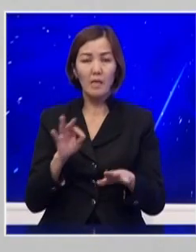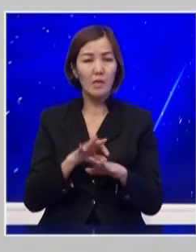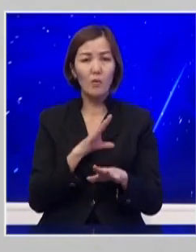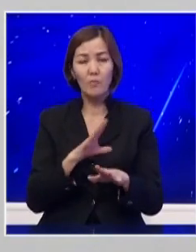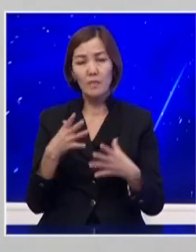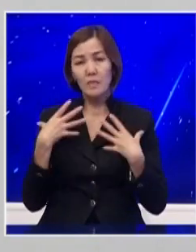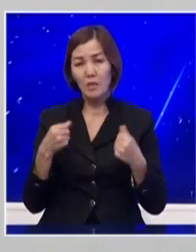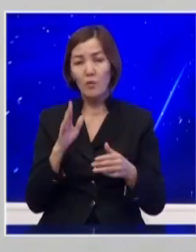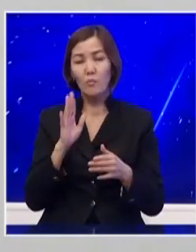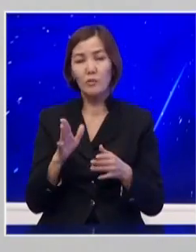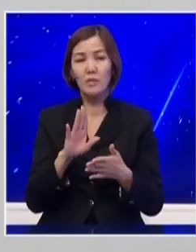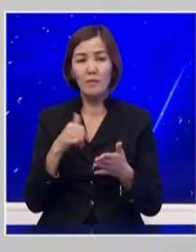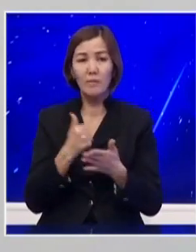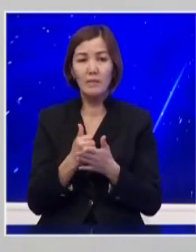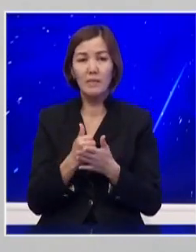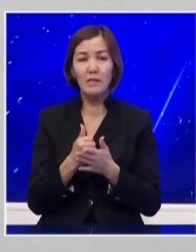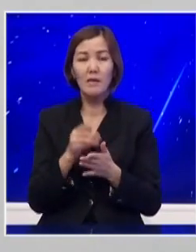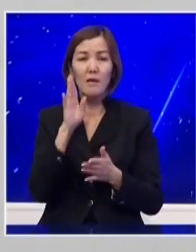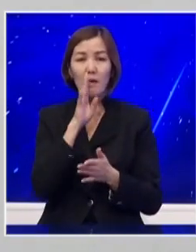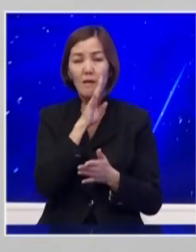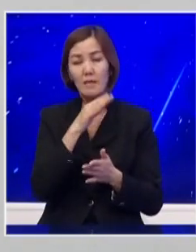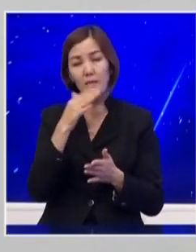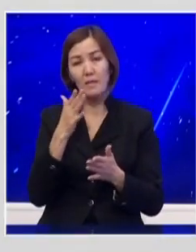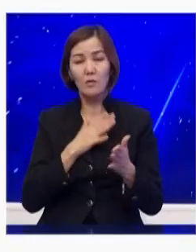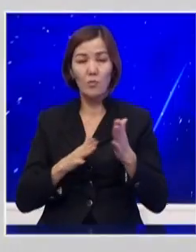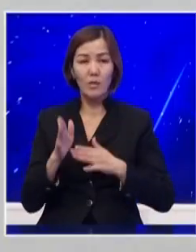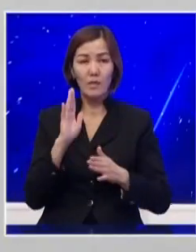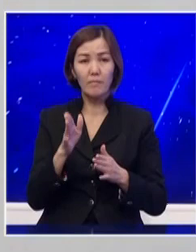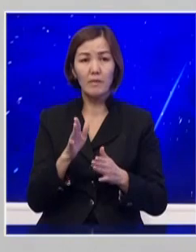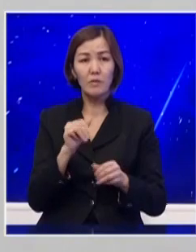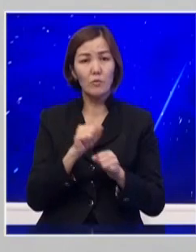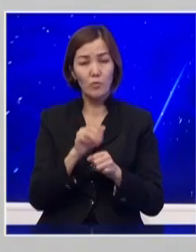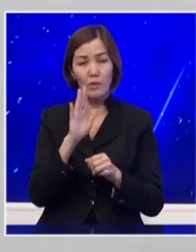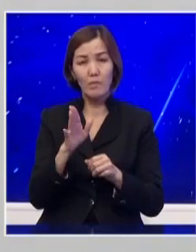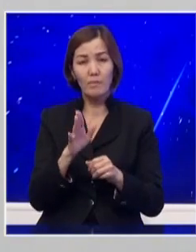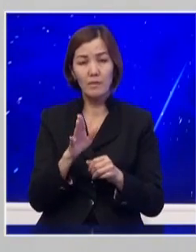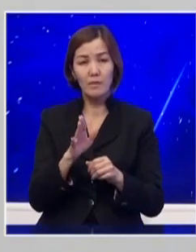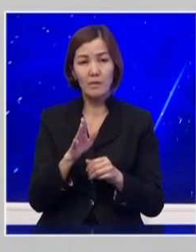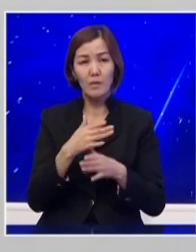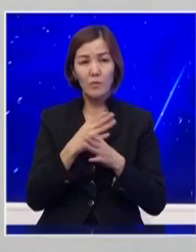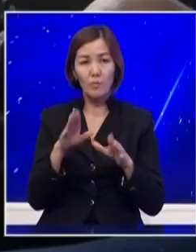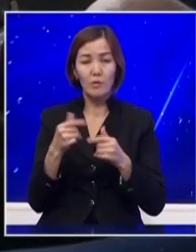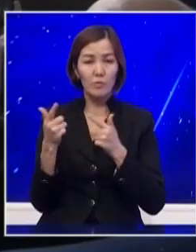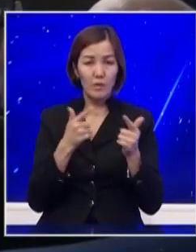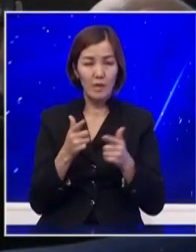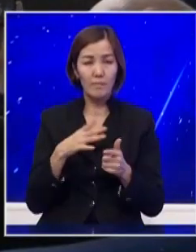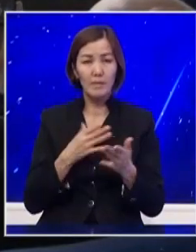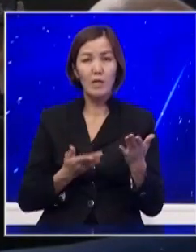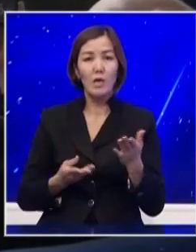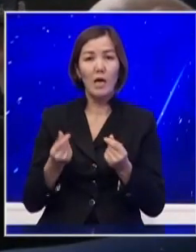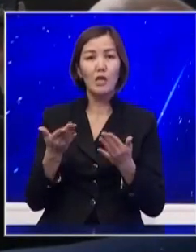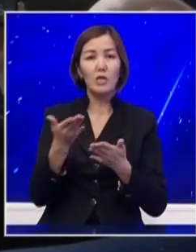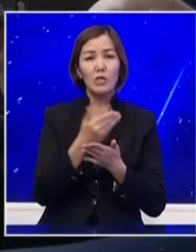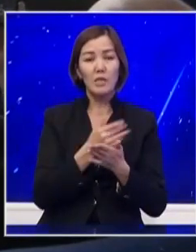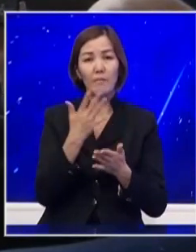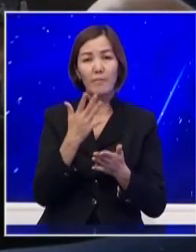болсын. Ең бастысы ата-аналарын қуанта берсін. Тоқтамаймыз, әрі қарай көмектесуге дайынбыз. Жиналған қаражат